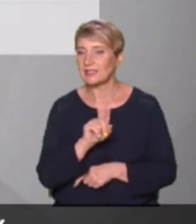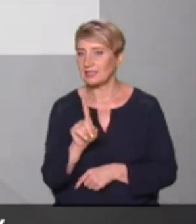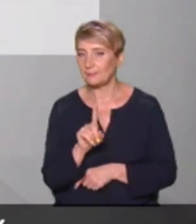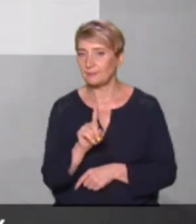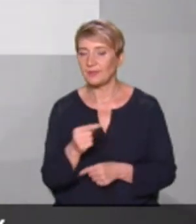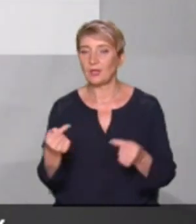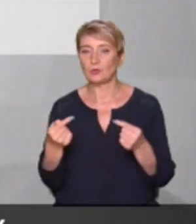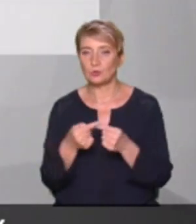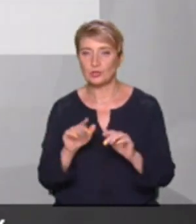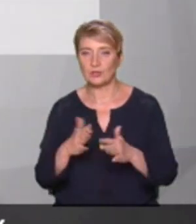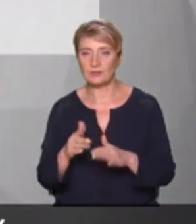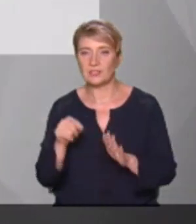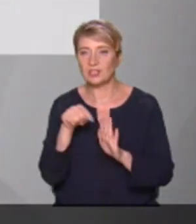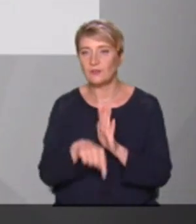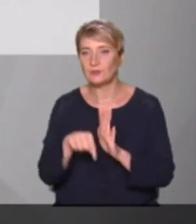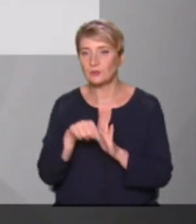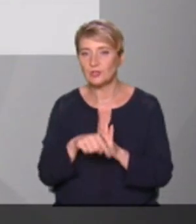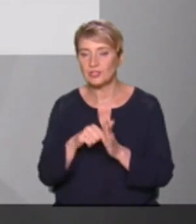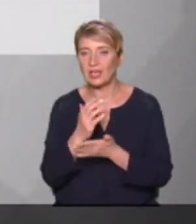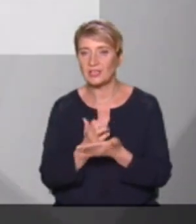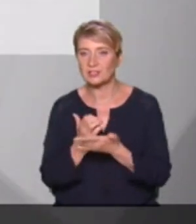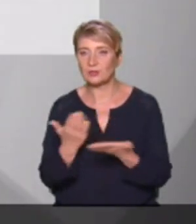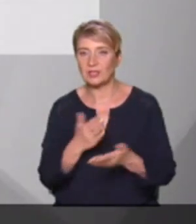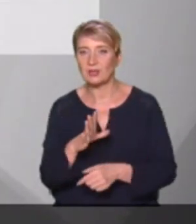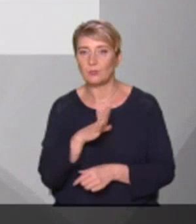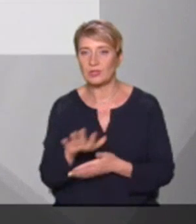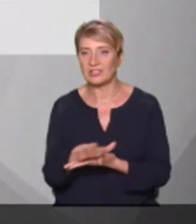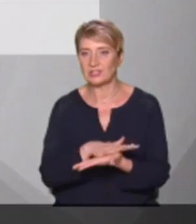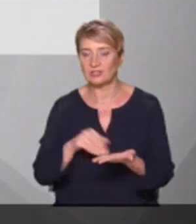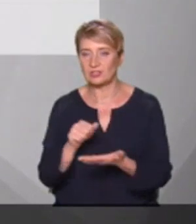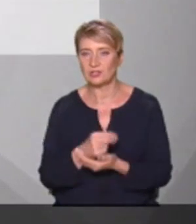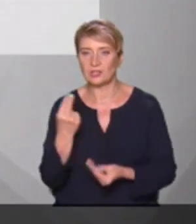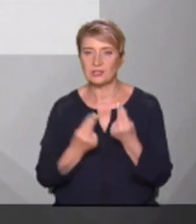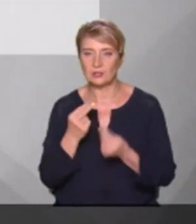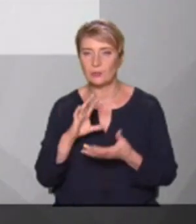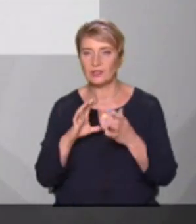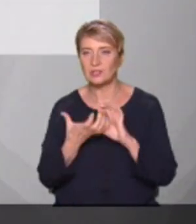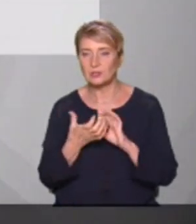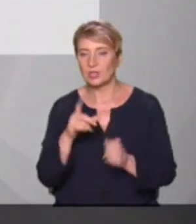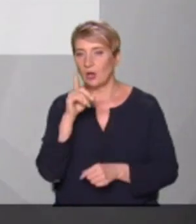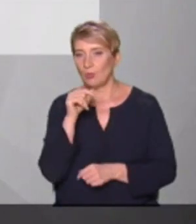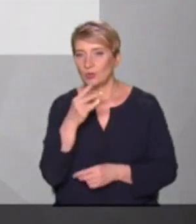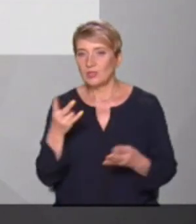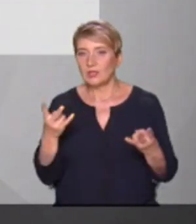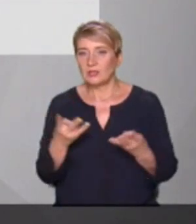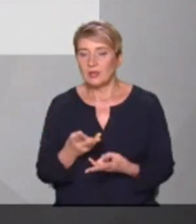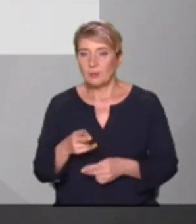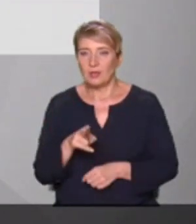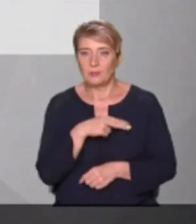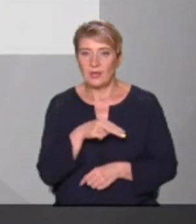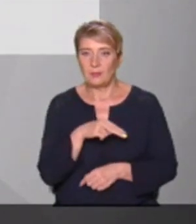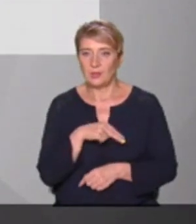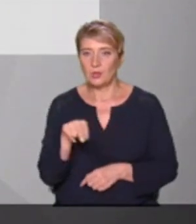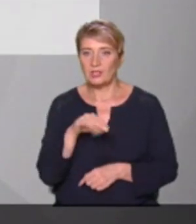точно відбудеться, бо всі внутрішні ресурси, які були, знищені. І жартома, і серйозно. Путіну треба дати премію Дарвіна.